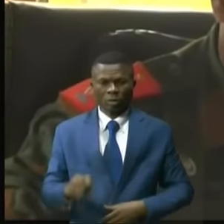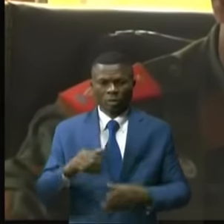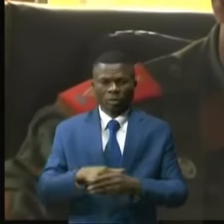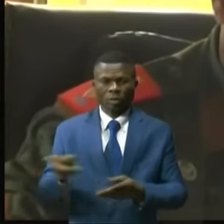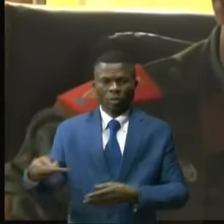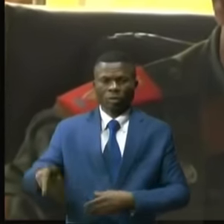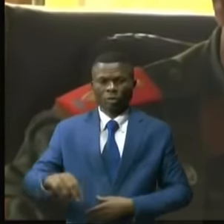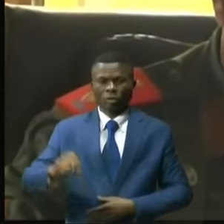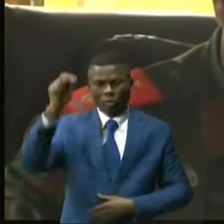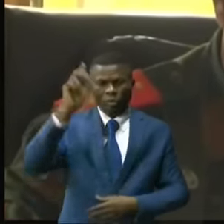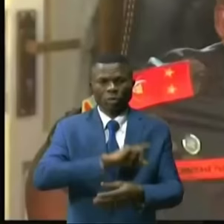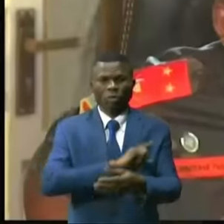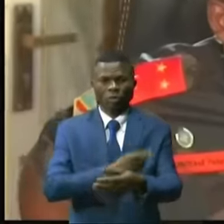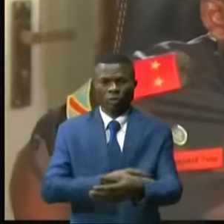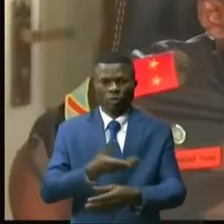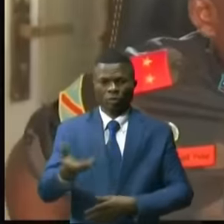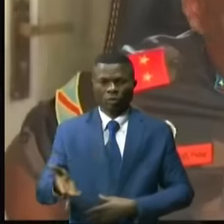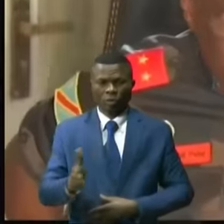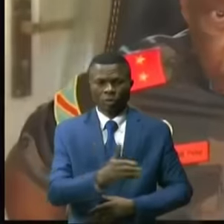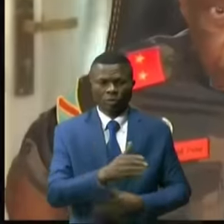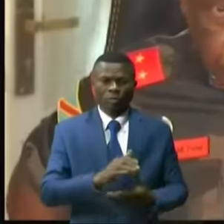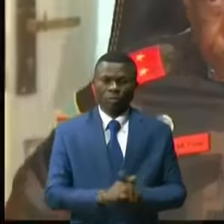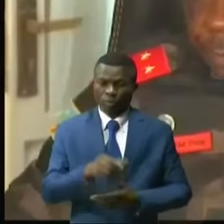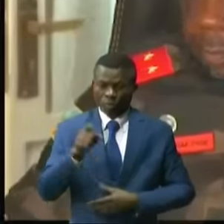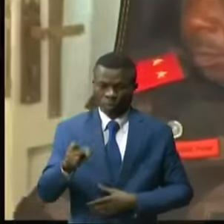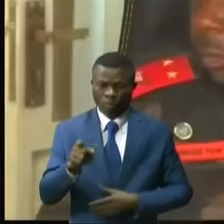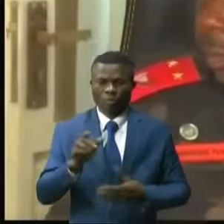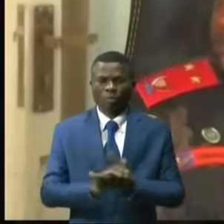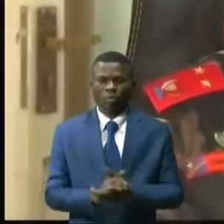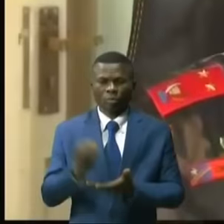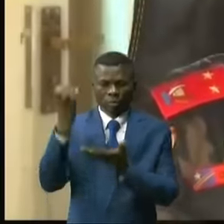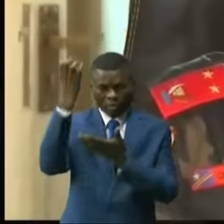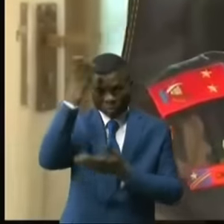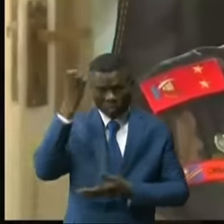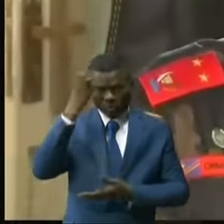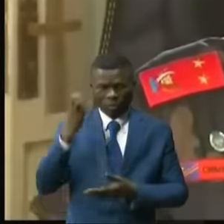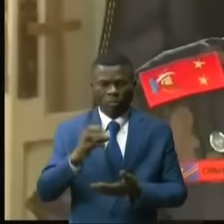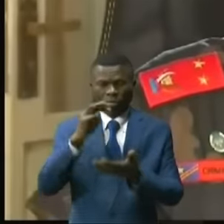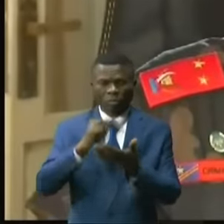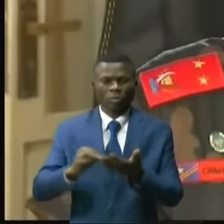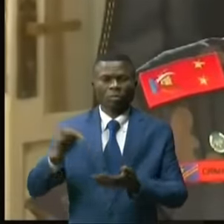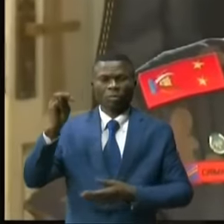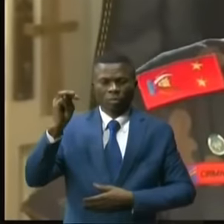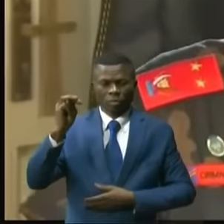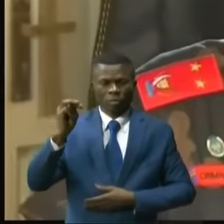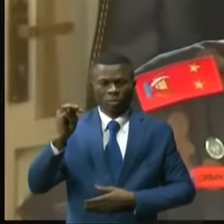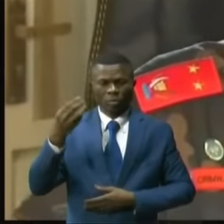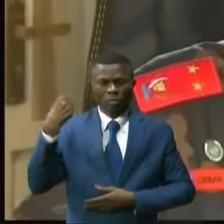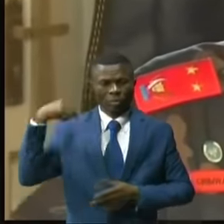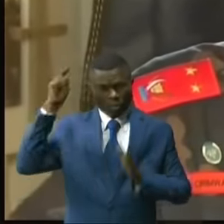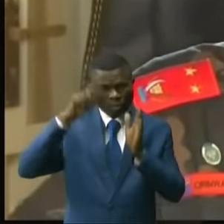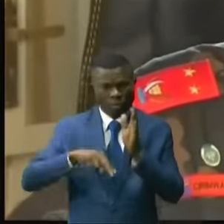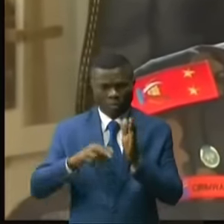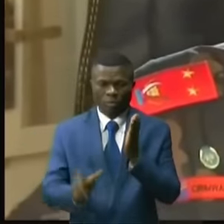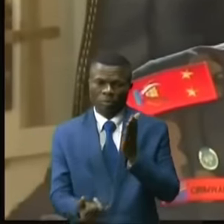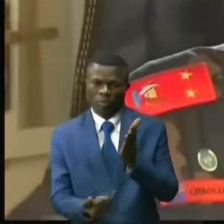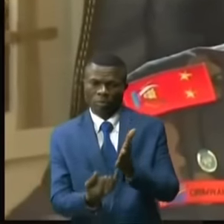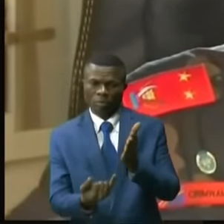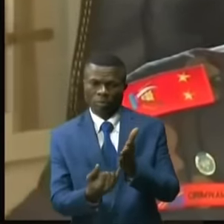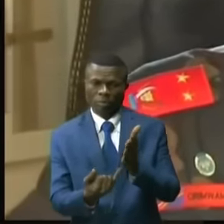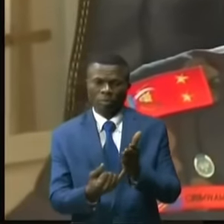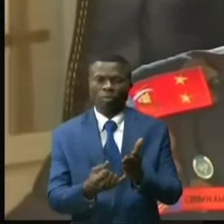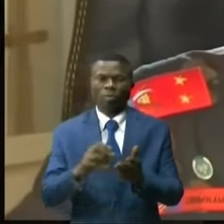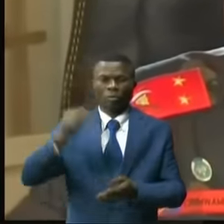province du N kivou à lui le généralmajor Peter Tiry muami gouverneur ad interrime du Nord